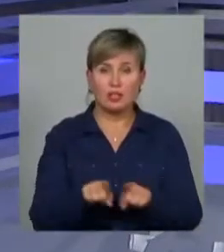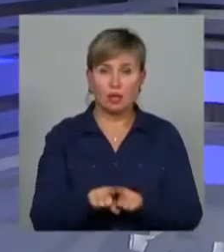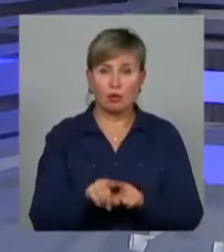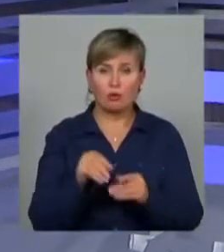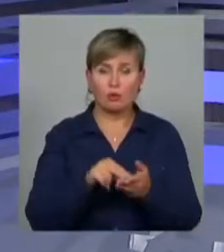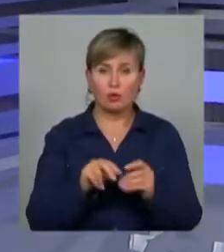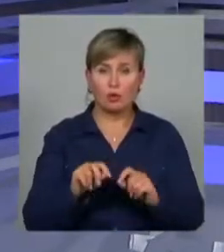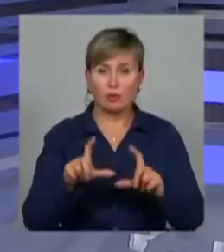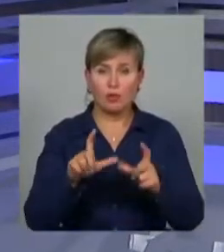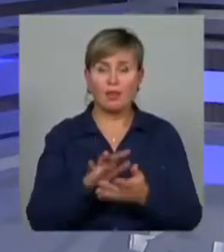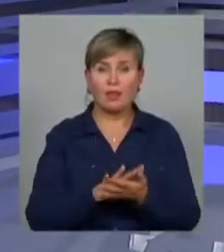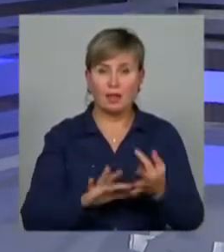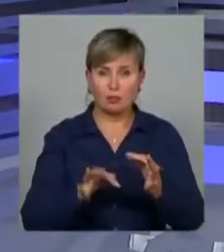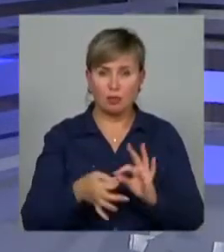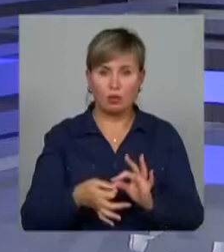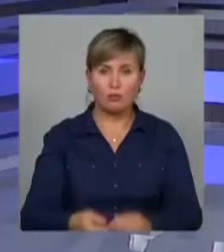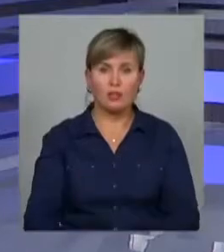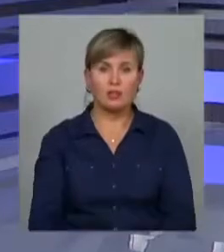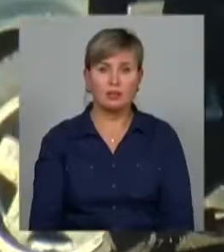цен, узнавала Рамина Мирзалимова.